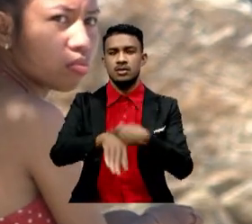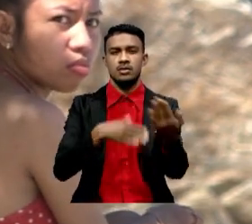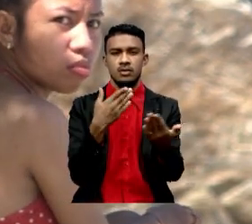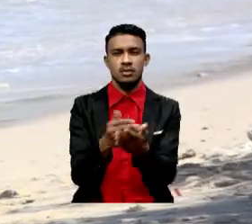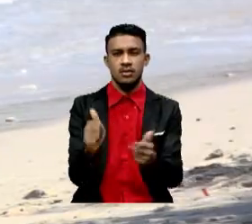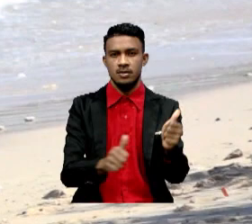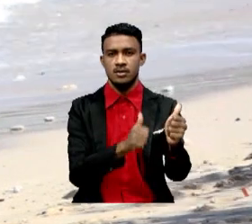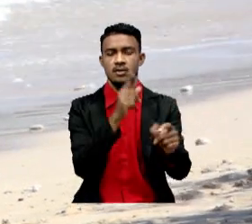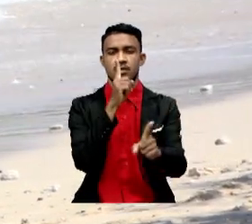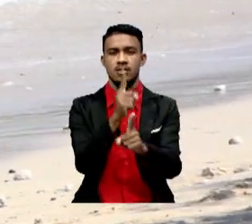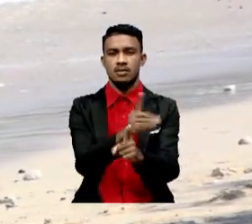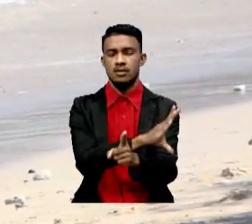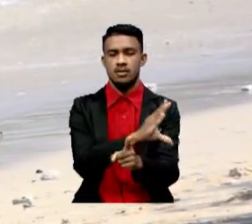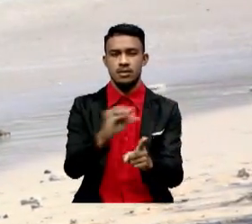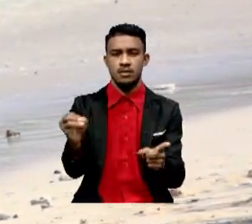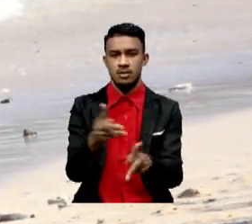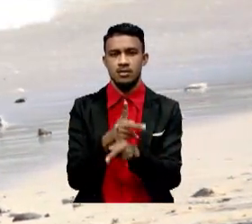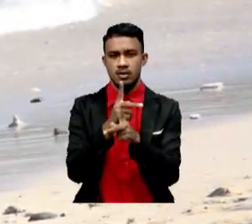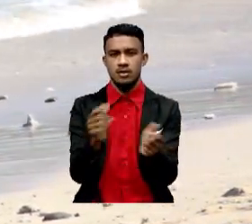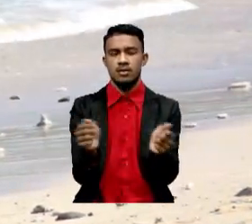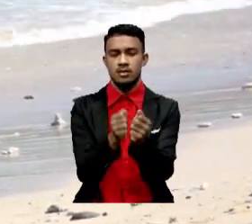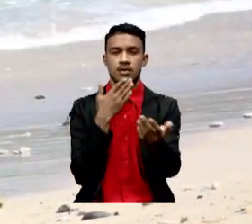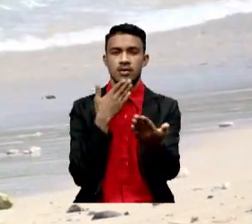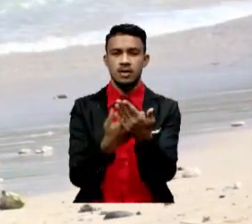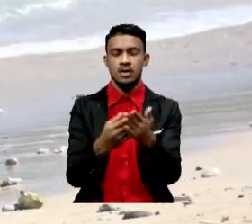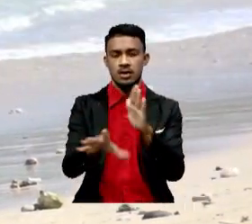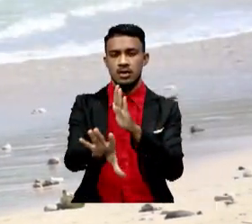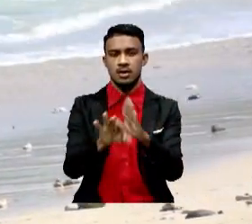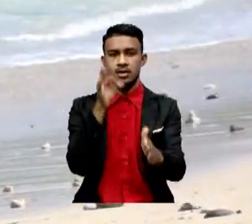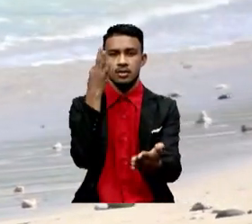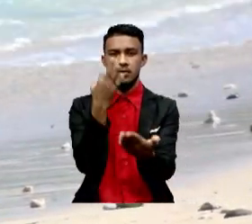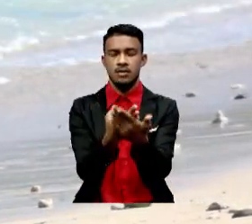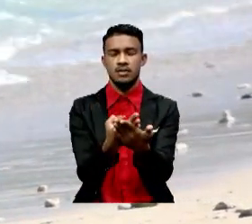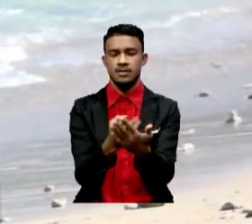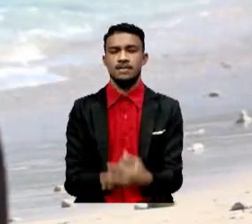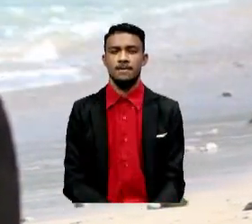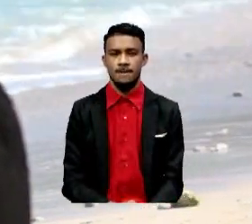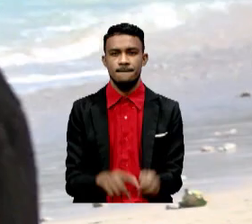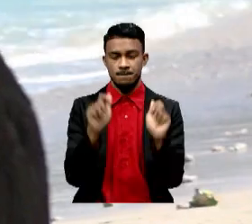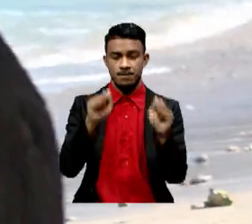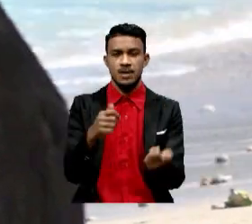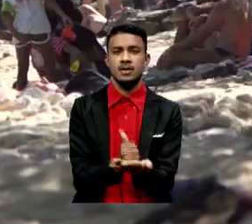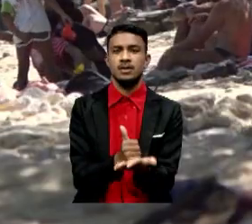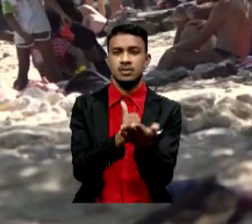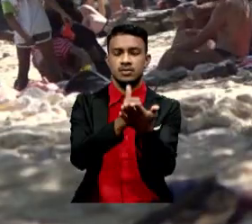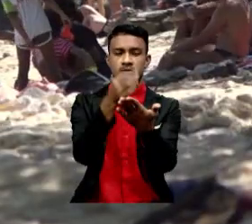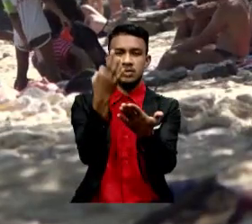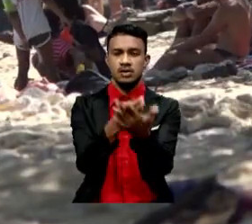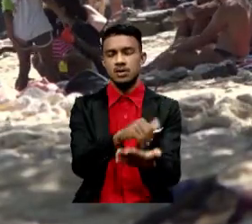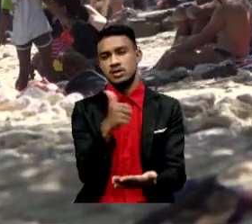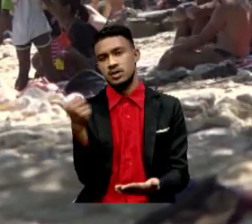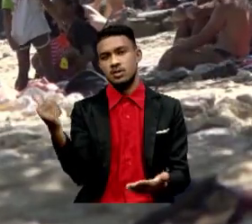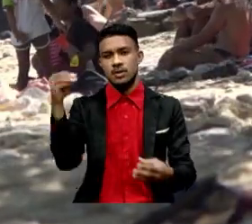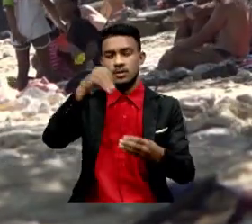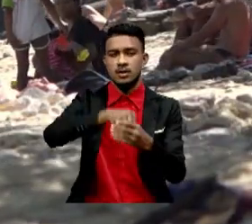lolos, banghira jere hodiak, sehetan reseita. hodi apoia receita sira selok ba cofre